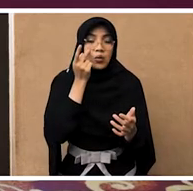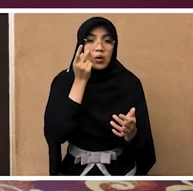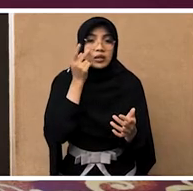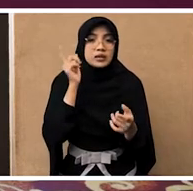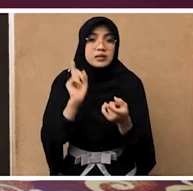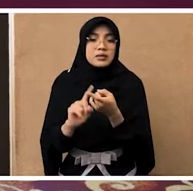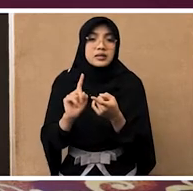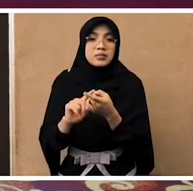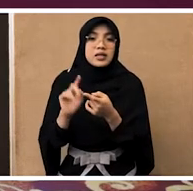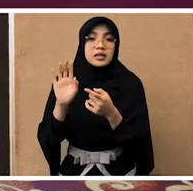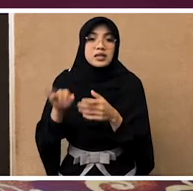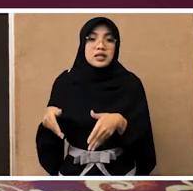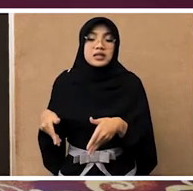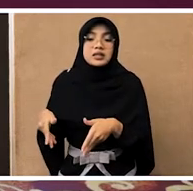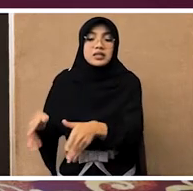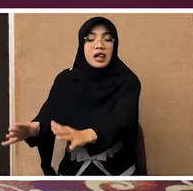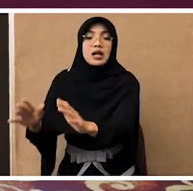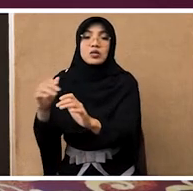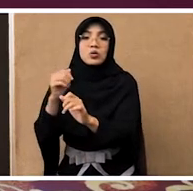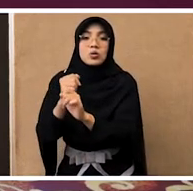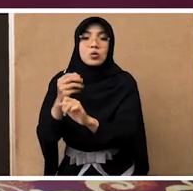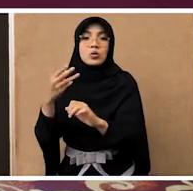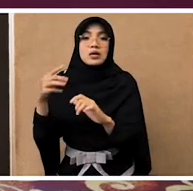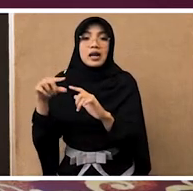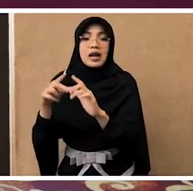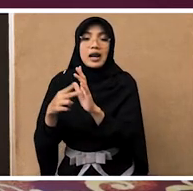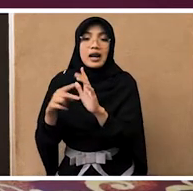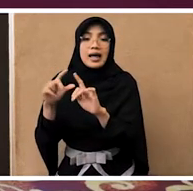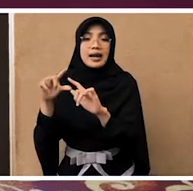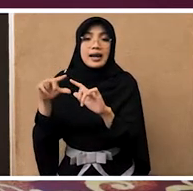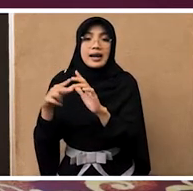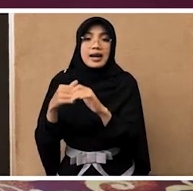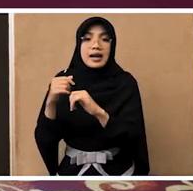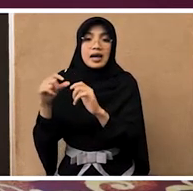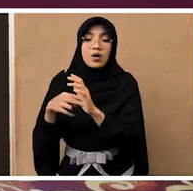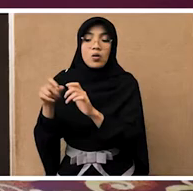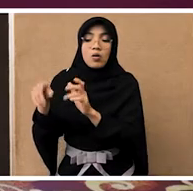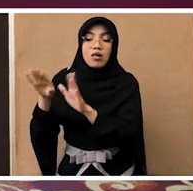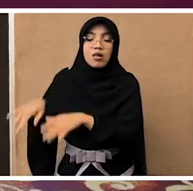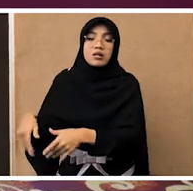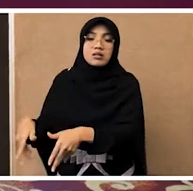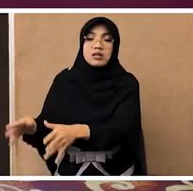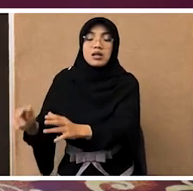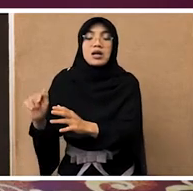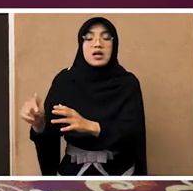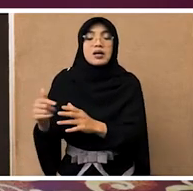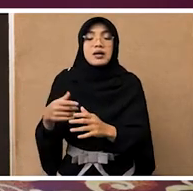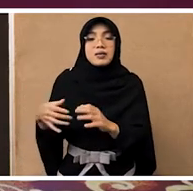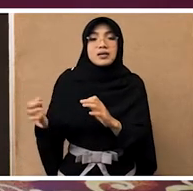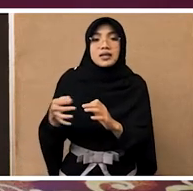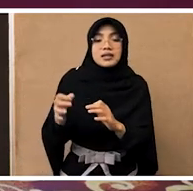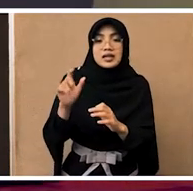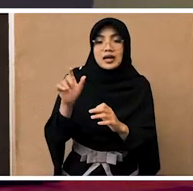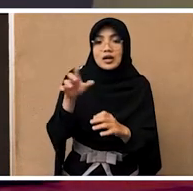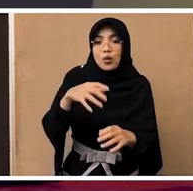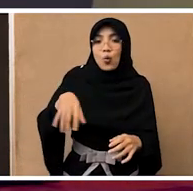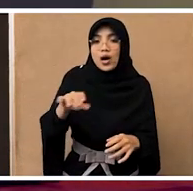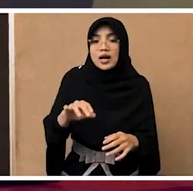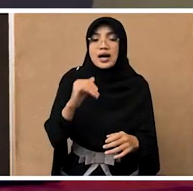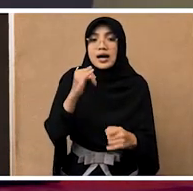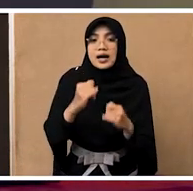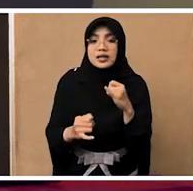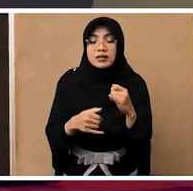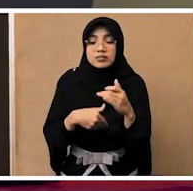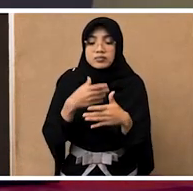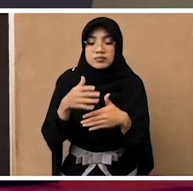kawan-kawan Gelandangan psikotik yang di kemudian dia menggunakan pendekatan ya kekeluargaan Akhirnya